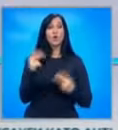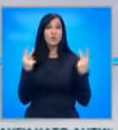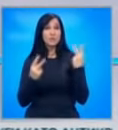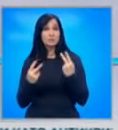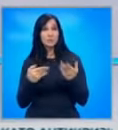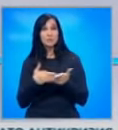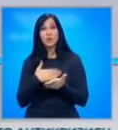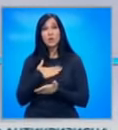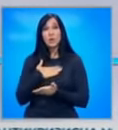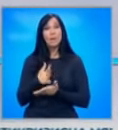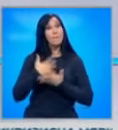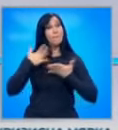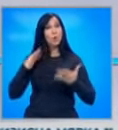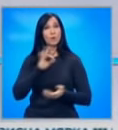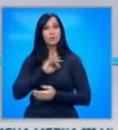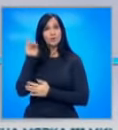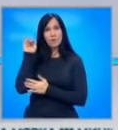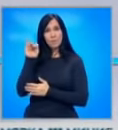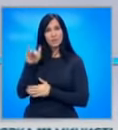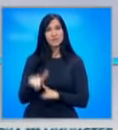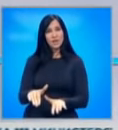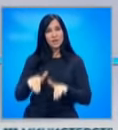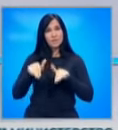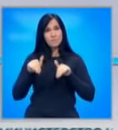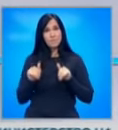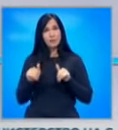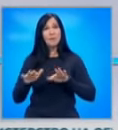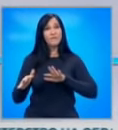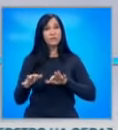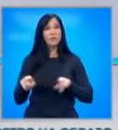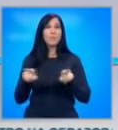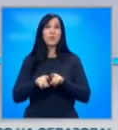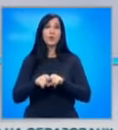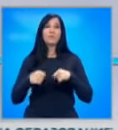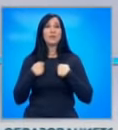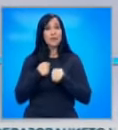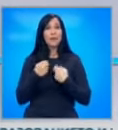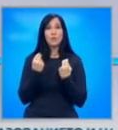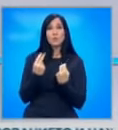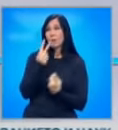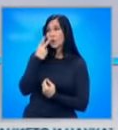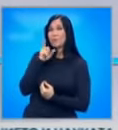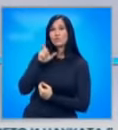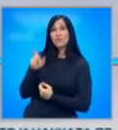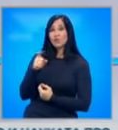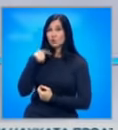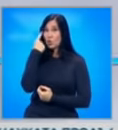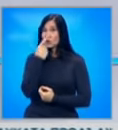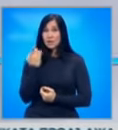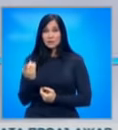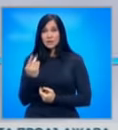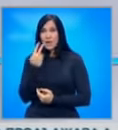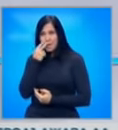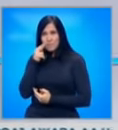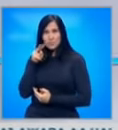разбирането, че за да имаме по-големи шансове в бъдеще да избегнем евентуални такива трагедии, добре е да погледнем човешкото лице на тази.